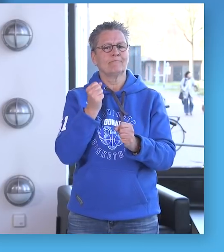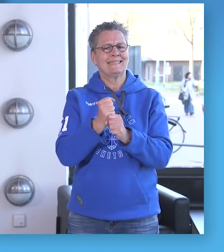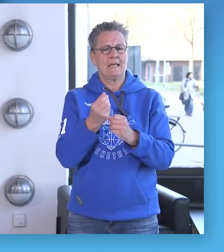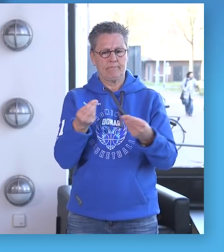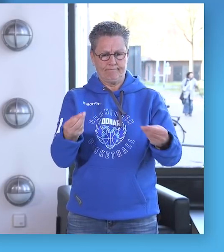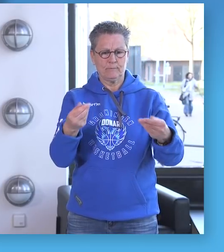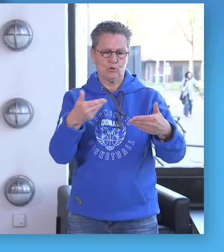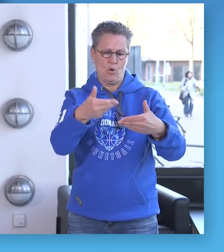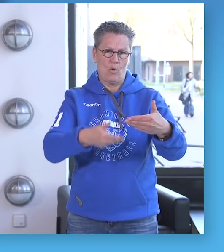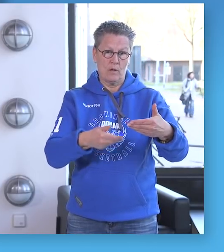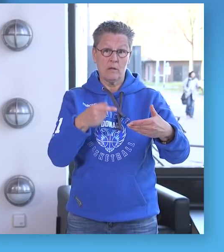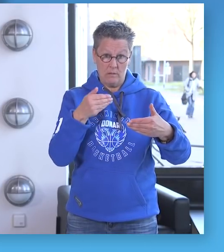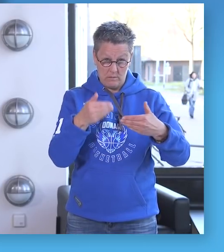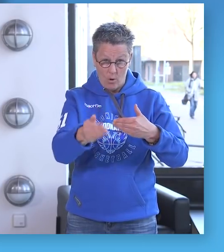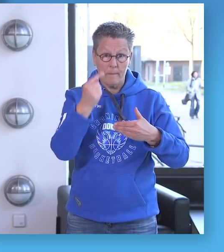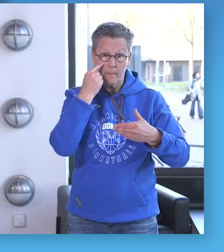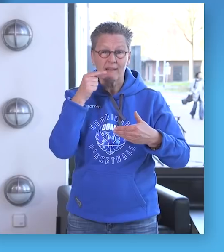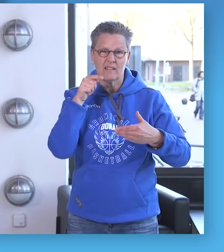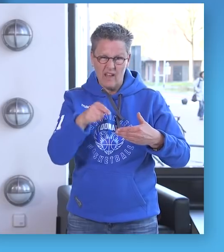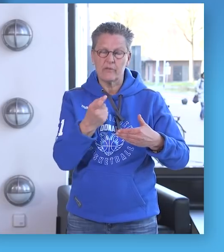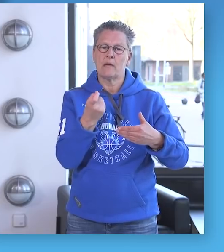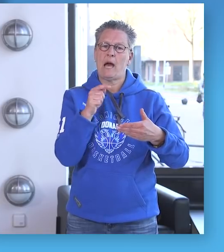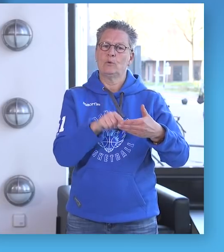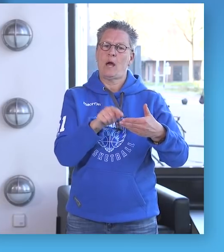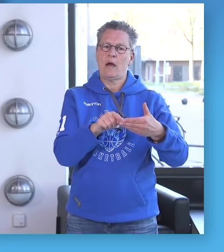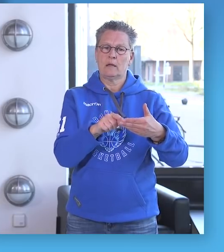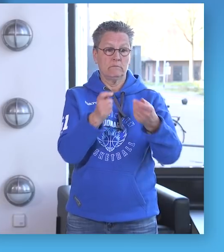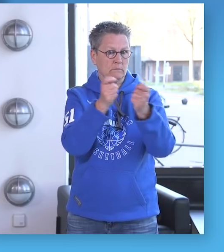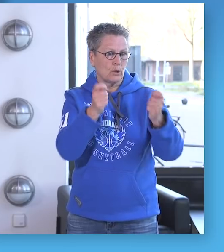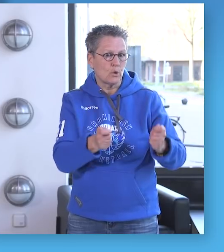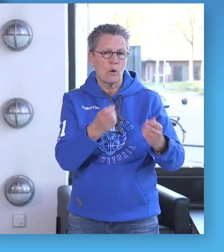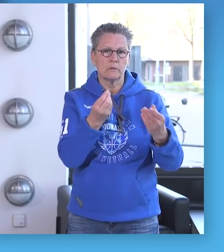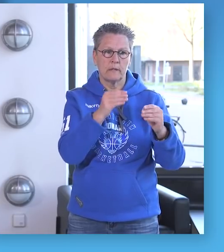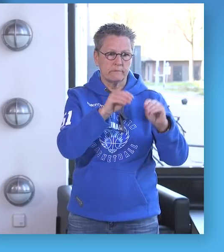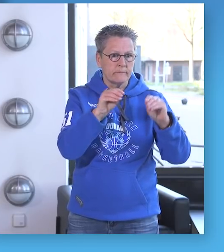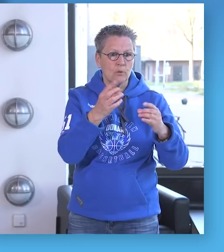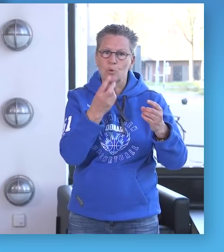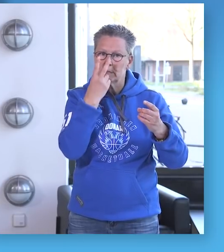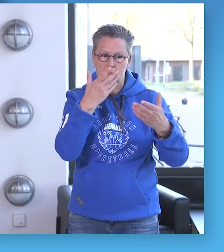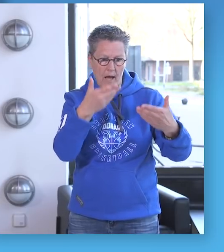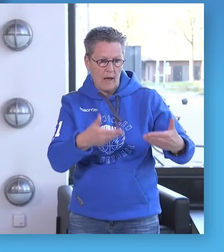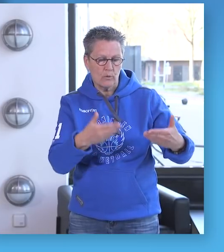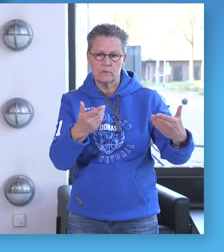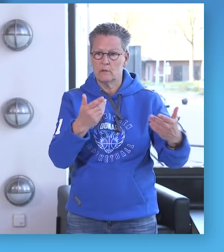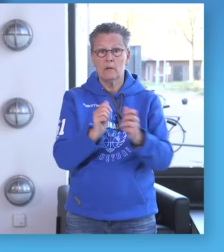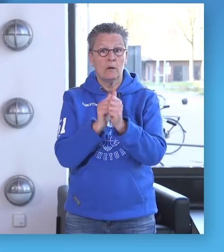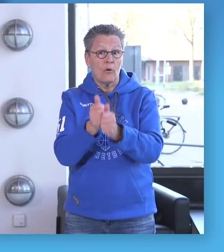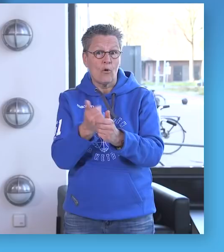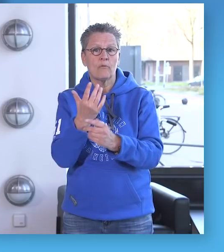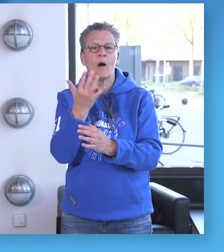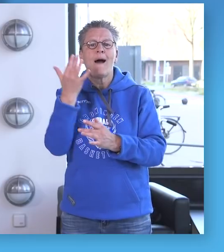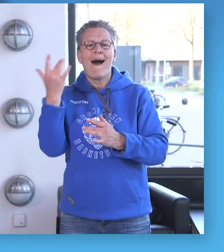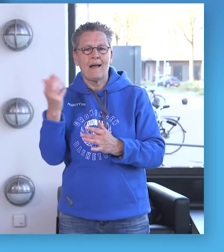de komende maanden de grootste uitdaging. Hoe gaat de begroting eruit zien? Wat betekent dat, zeg maar, voor aantallen